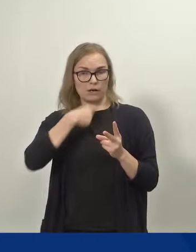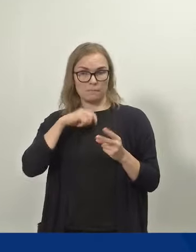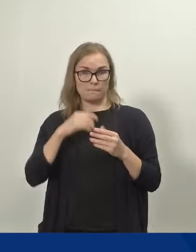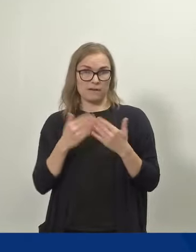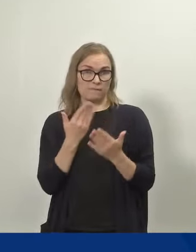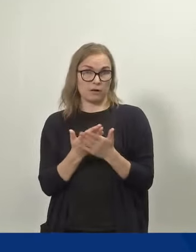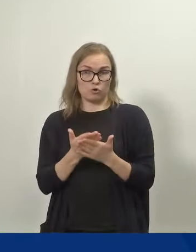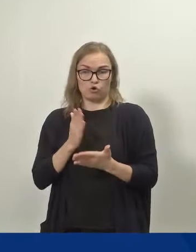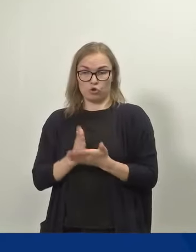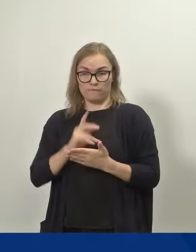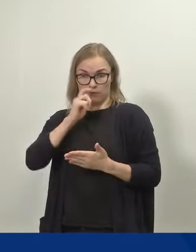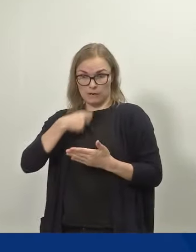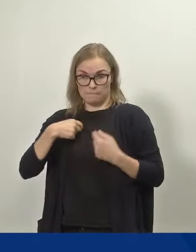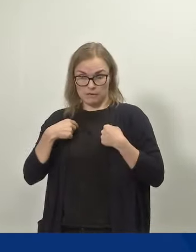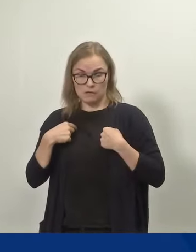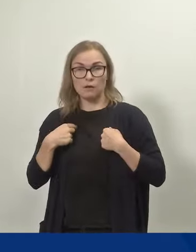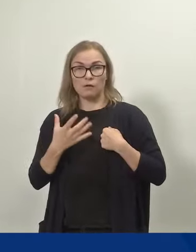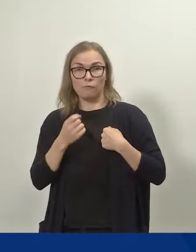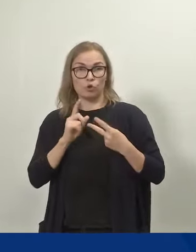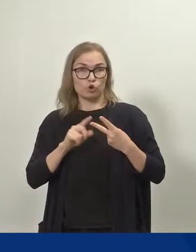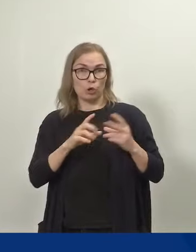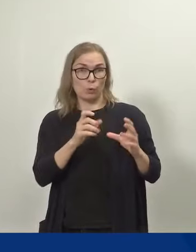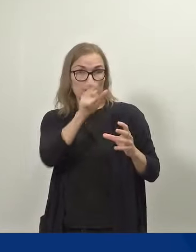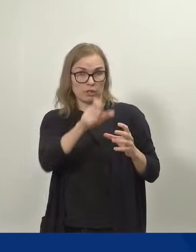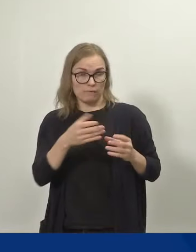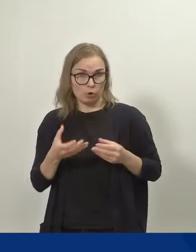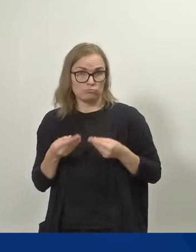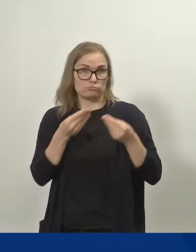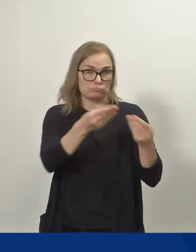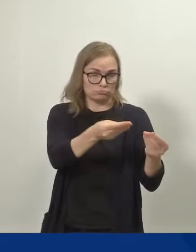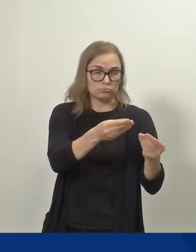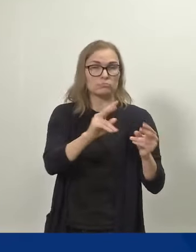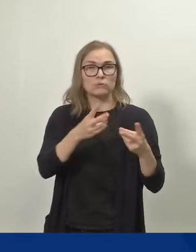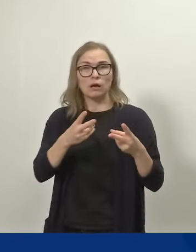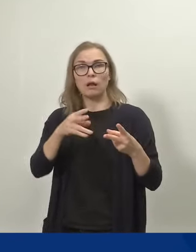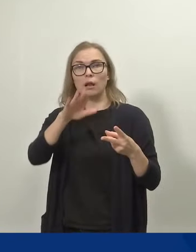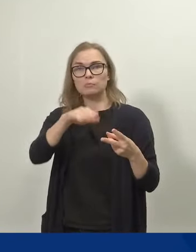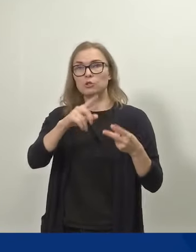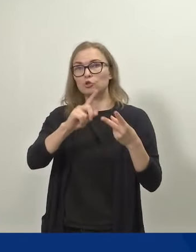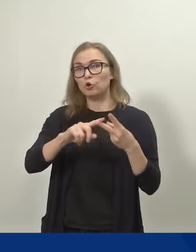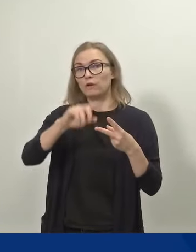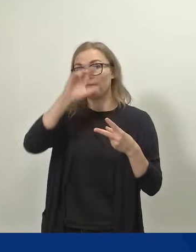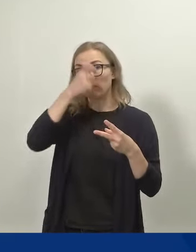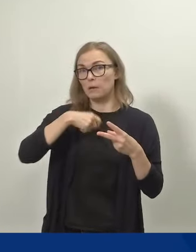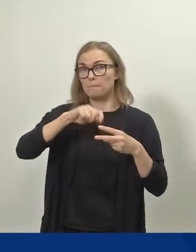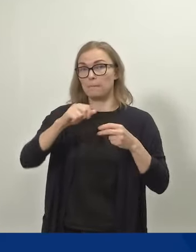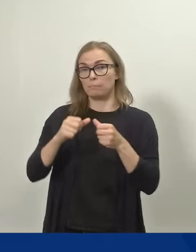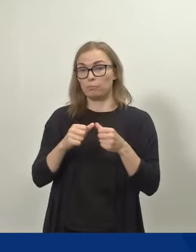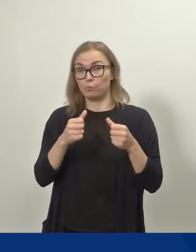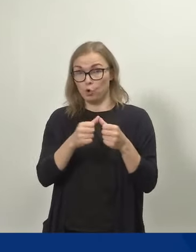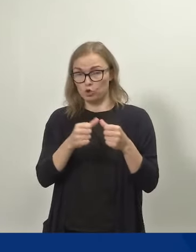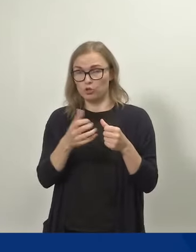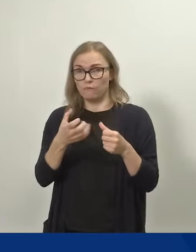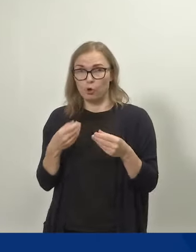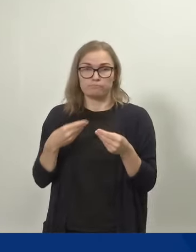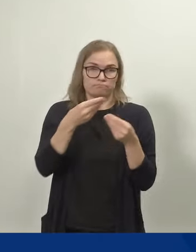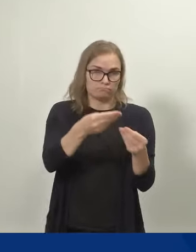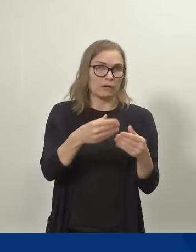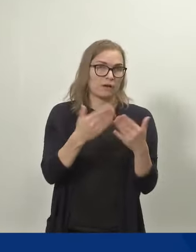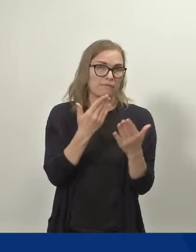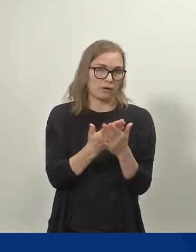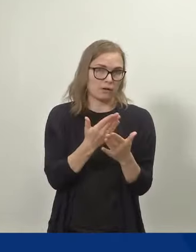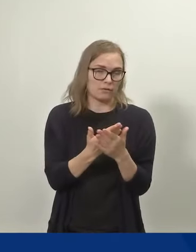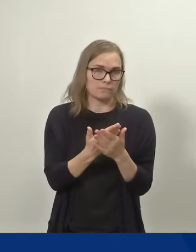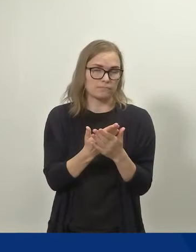luovuttaa päiviä toiselle huoltajavanhemmalle, lapsen muulle huoltajalle tai lapsen toisen vanhemman puolisolle. Kun lapsella on yksi